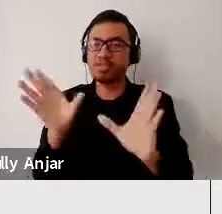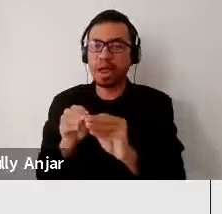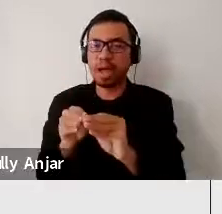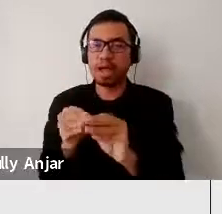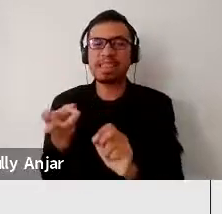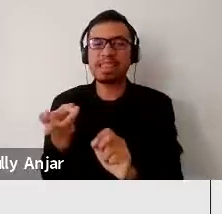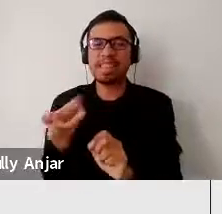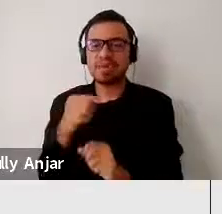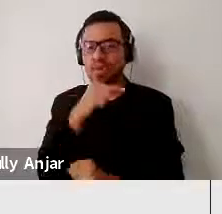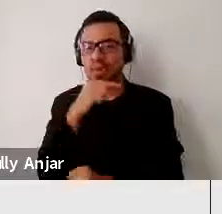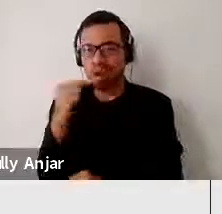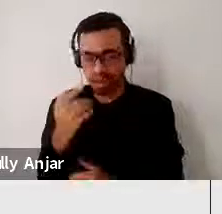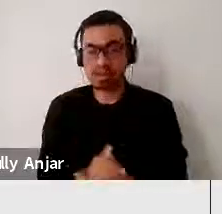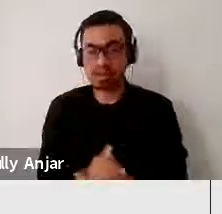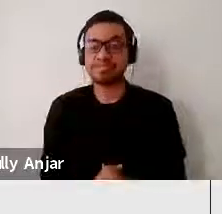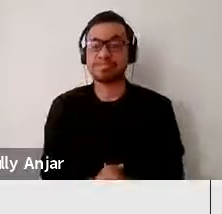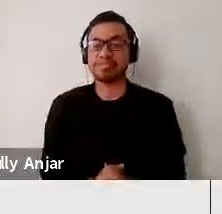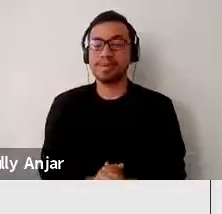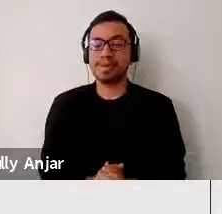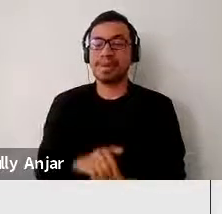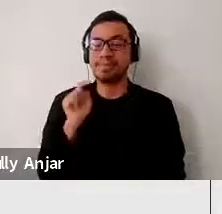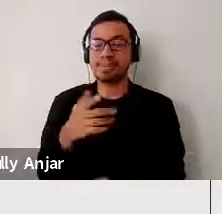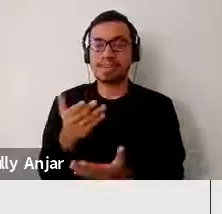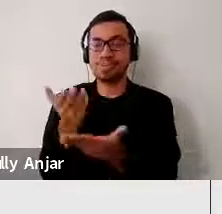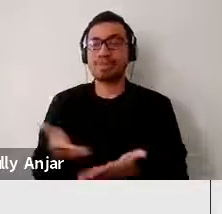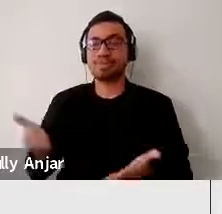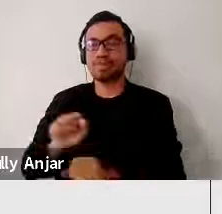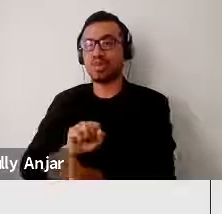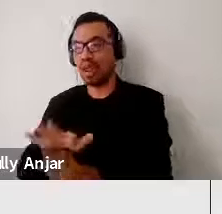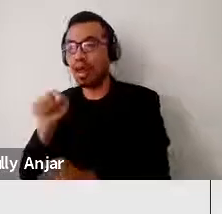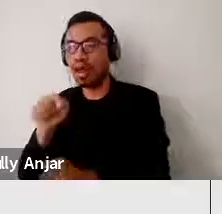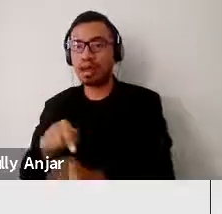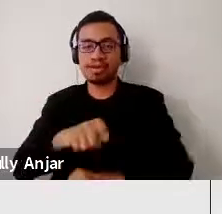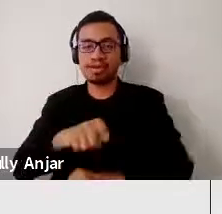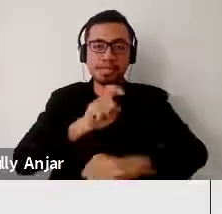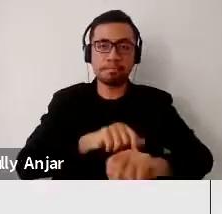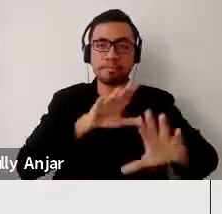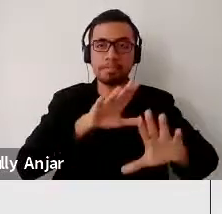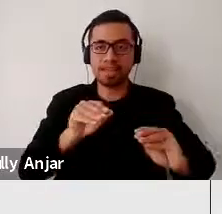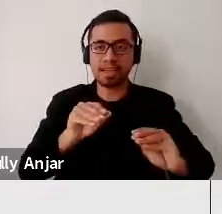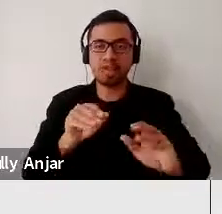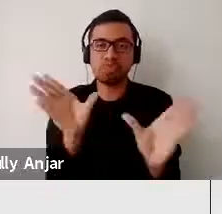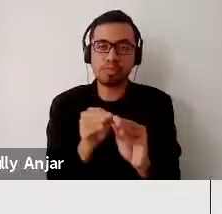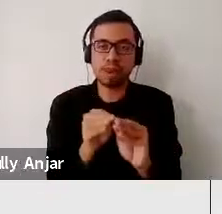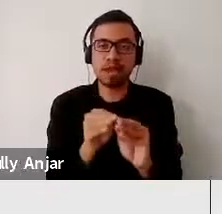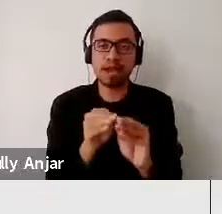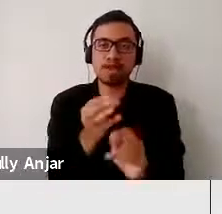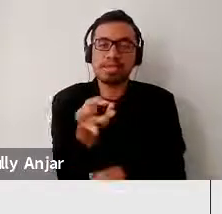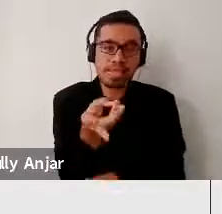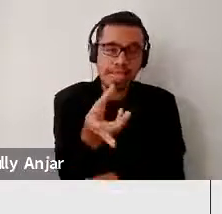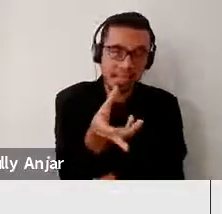berdampak pada penurunan jam kerja dan pendapatan. Kemudian terkait dengan jejaring sosial,